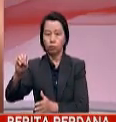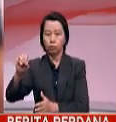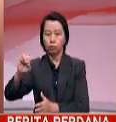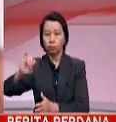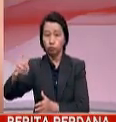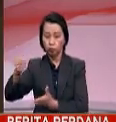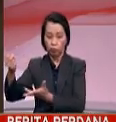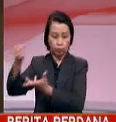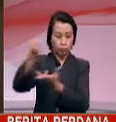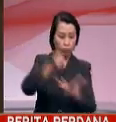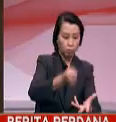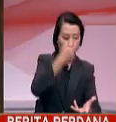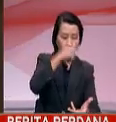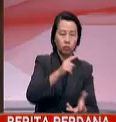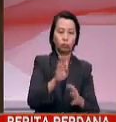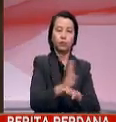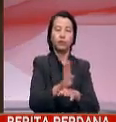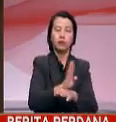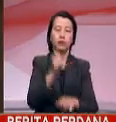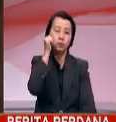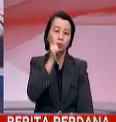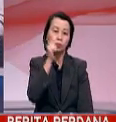wanita.